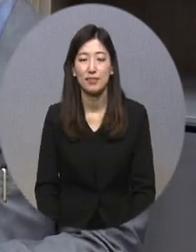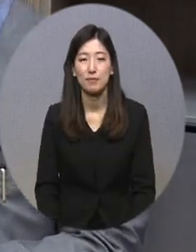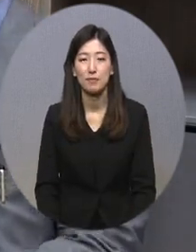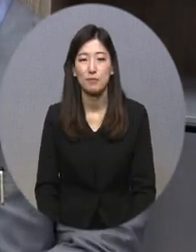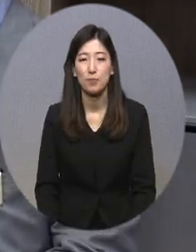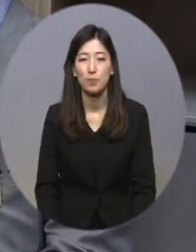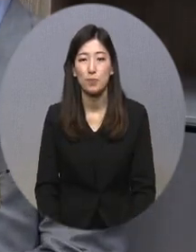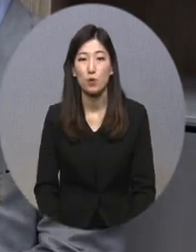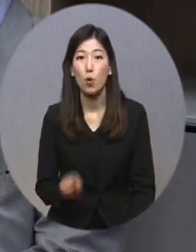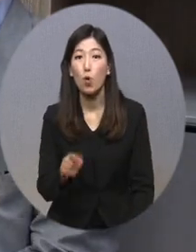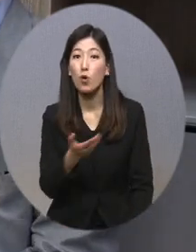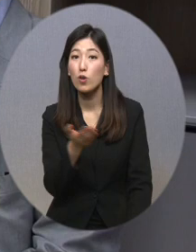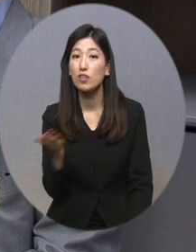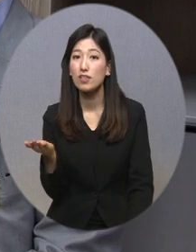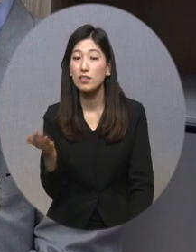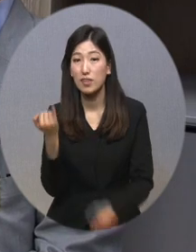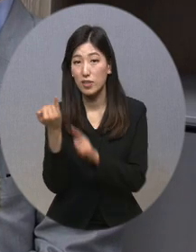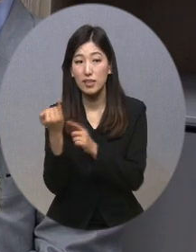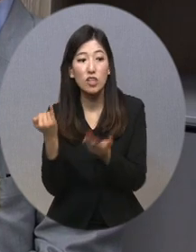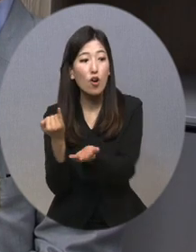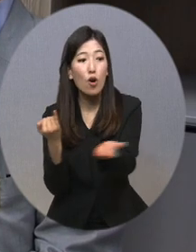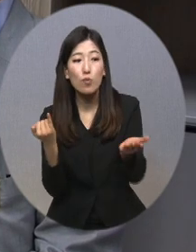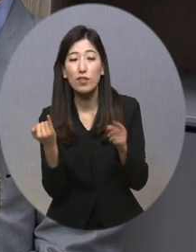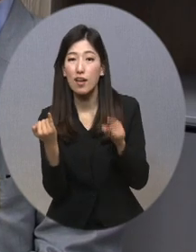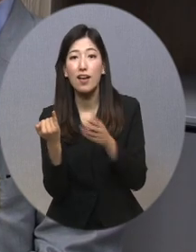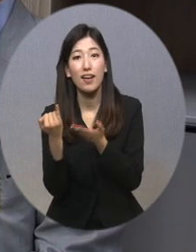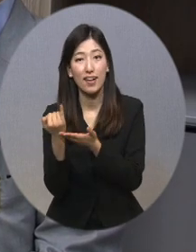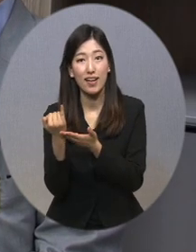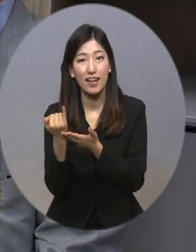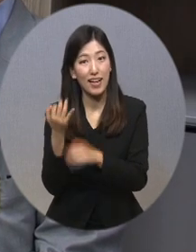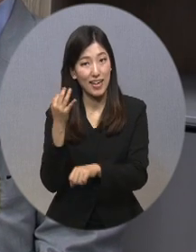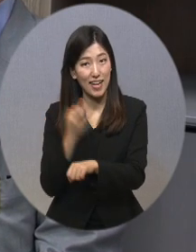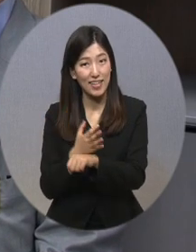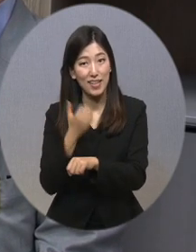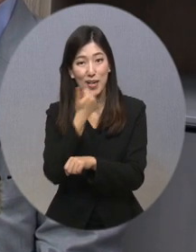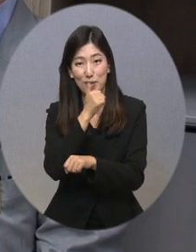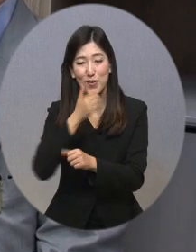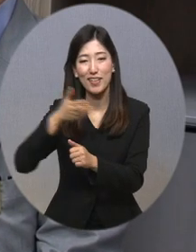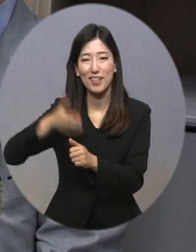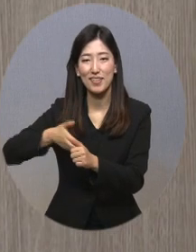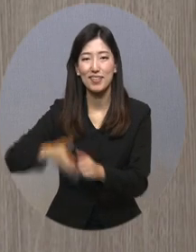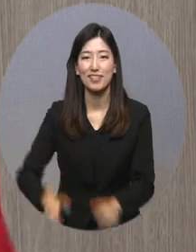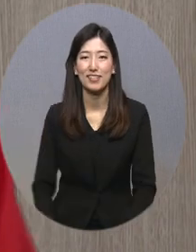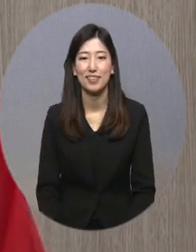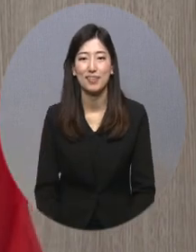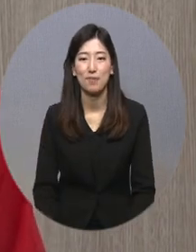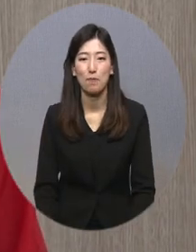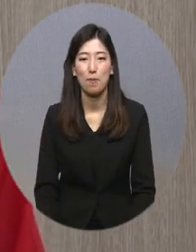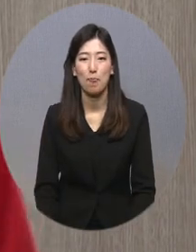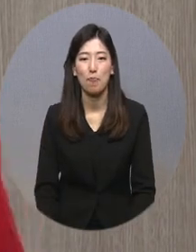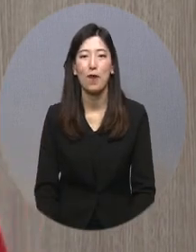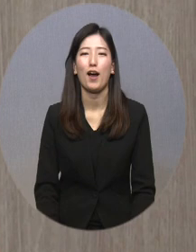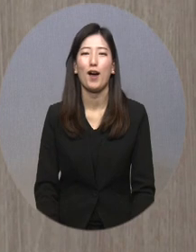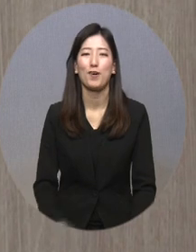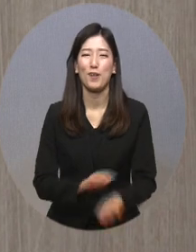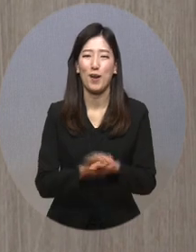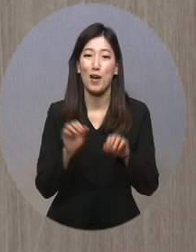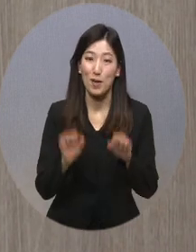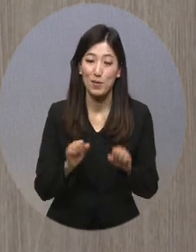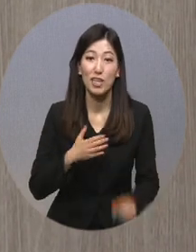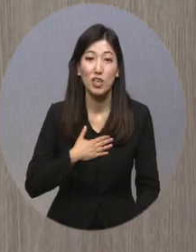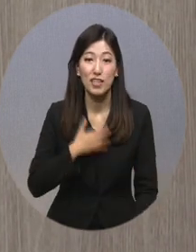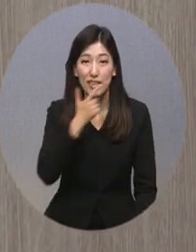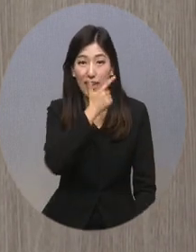여기 시청자분들께 박영희 교수님에 대해서 간단한 프로필 좀 소개해 주실까요? 네, 안녕하십니까.